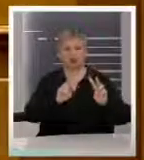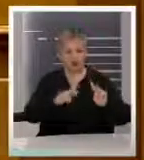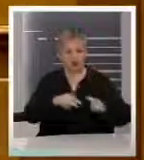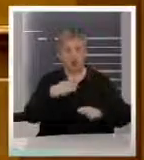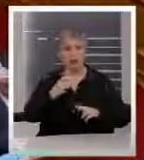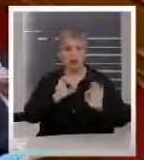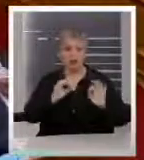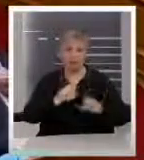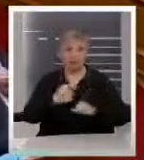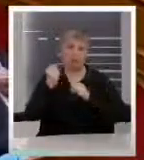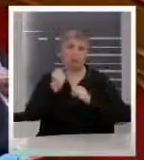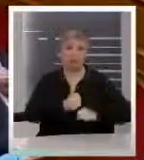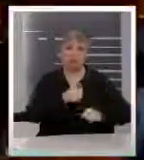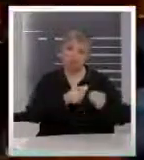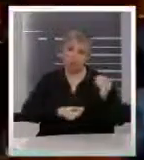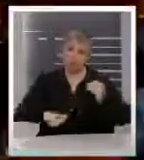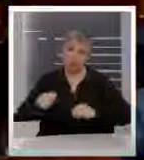Γιώργο Παπανδρέου.